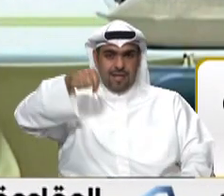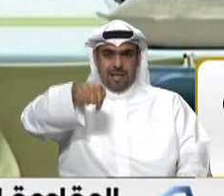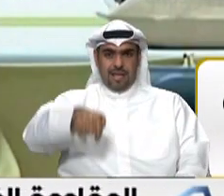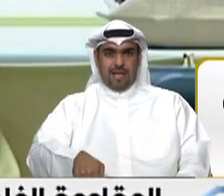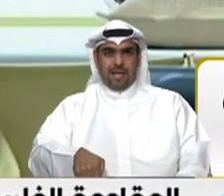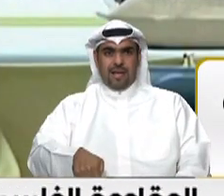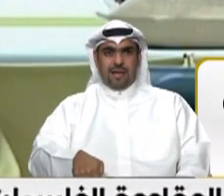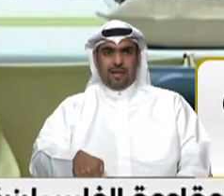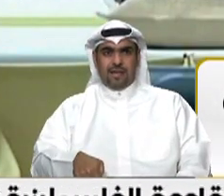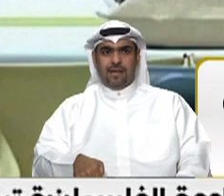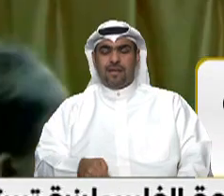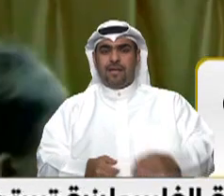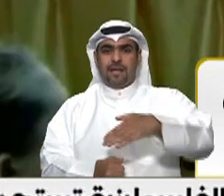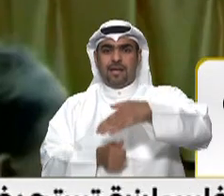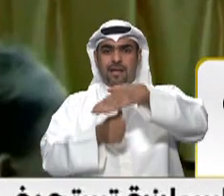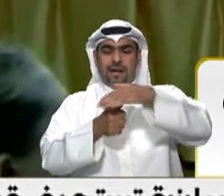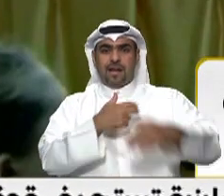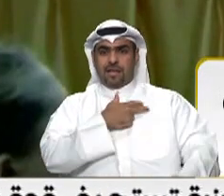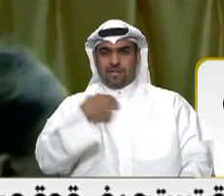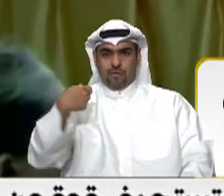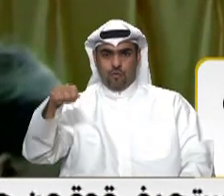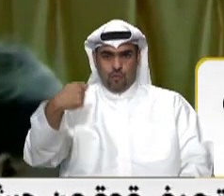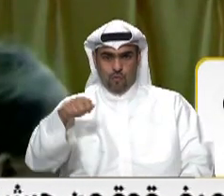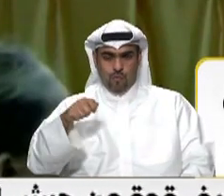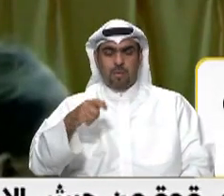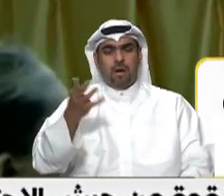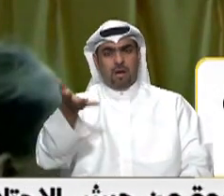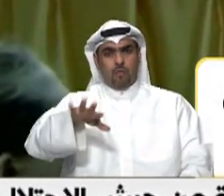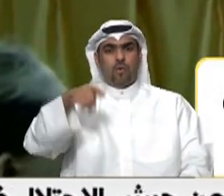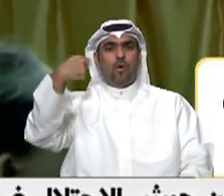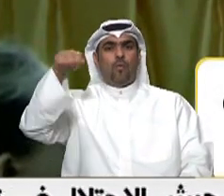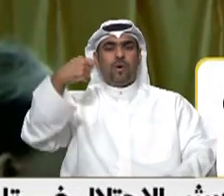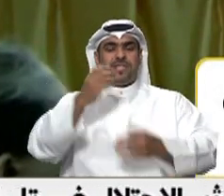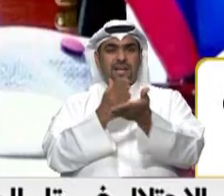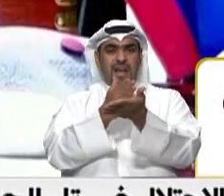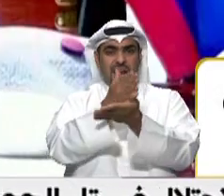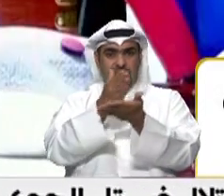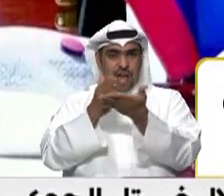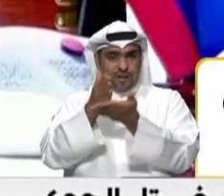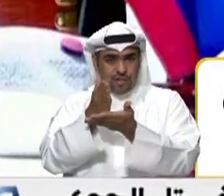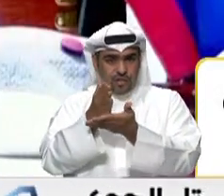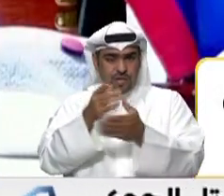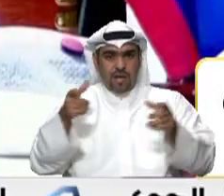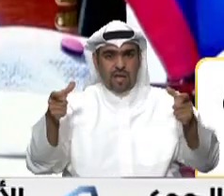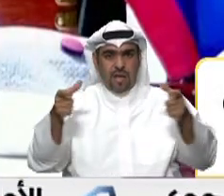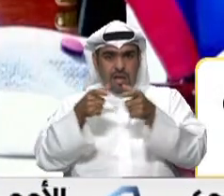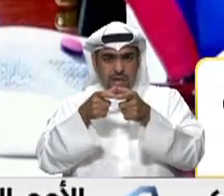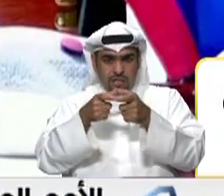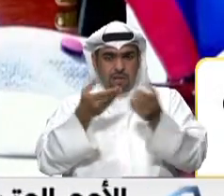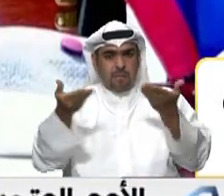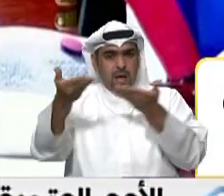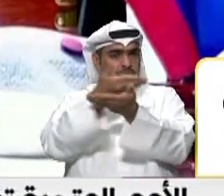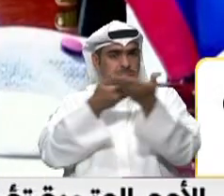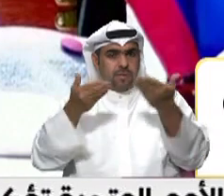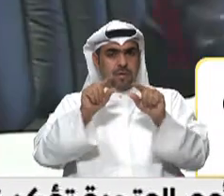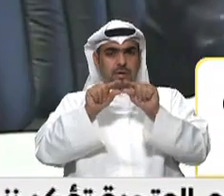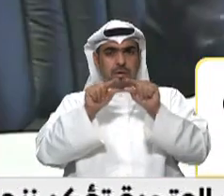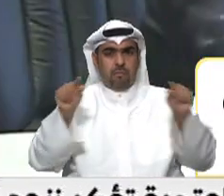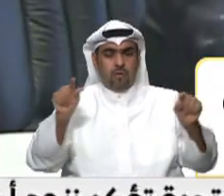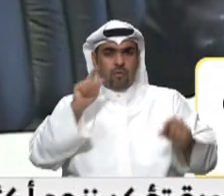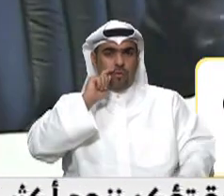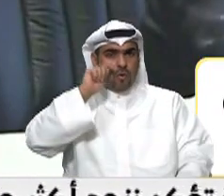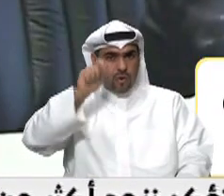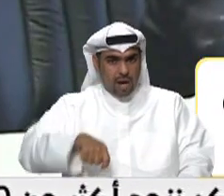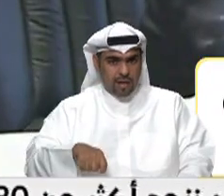اسيا اسيان على نهج حلول سلميه للحرب في اوكرانيا وفي قطاع غزه